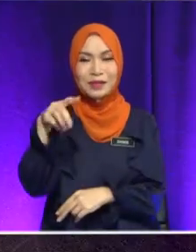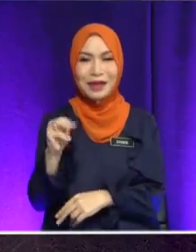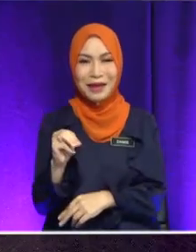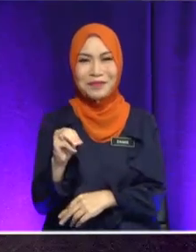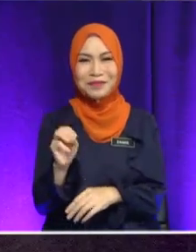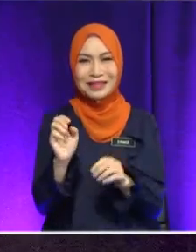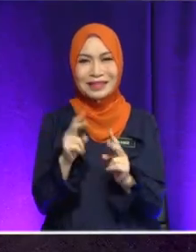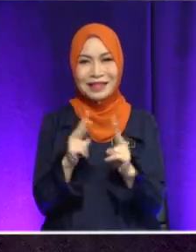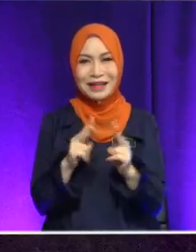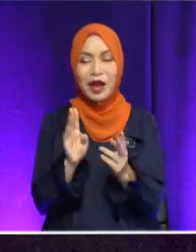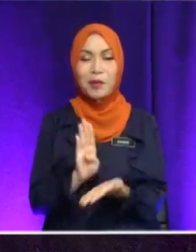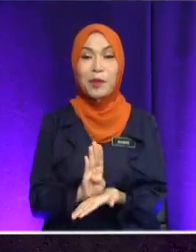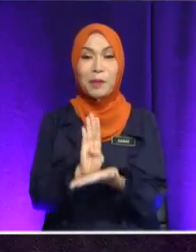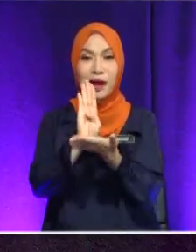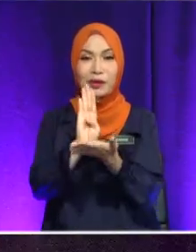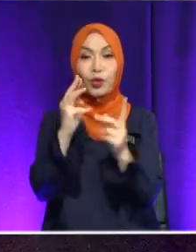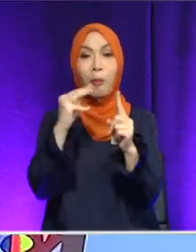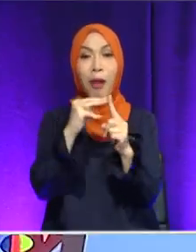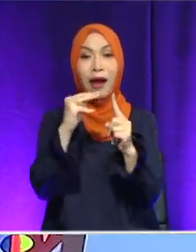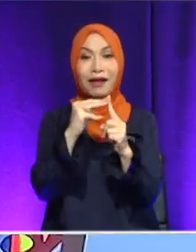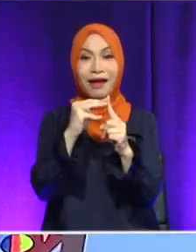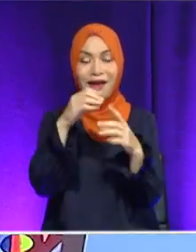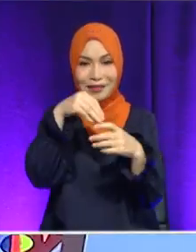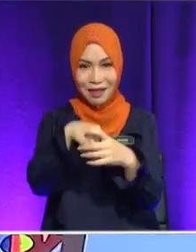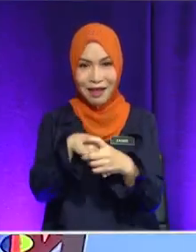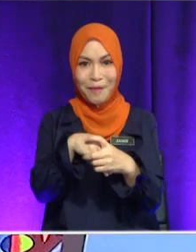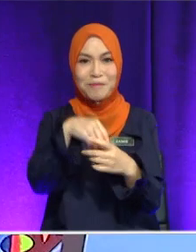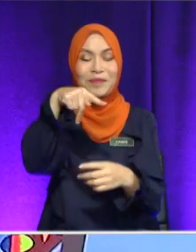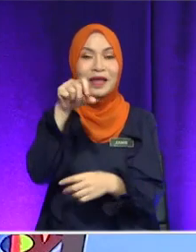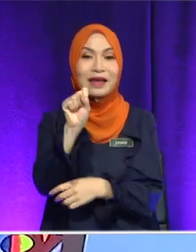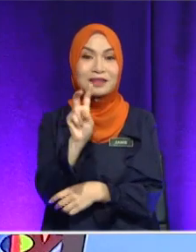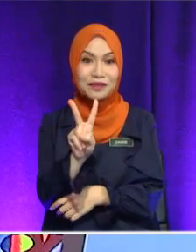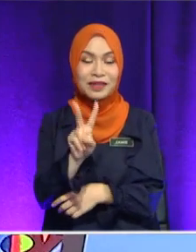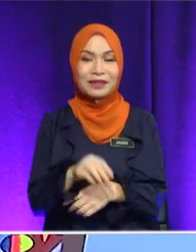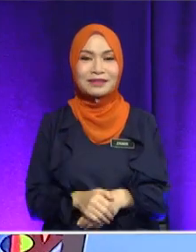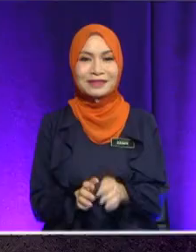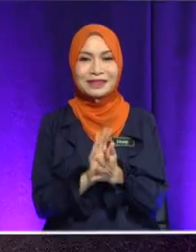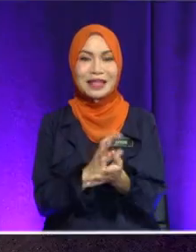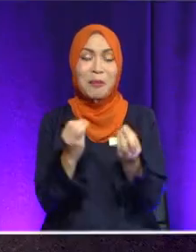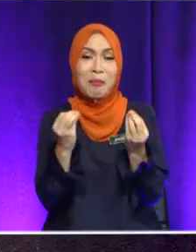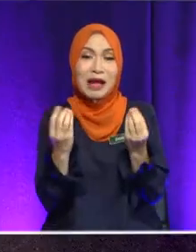lukisannya dan bagaimana ya untuk hari ini